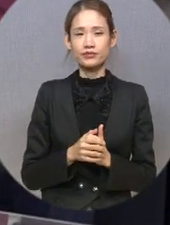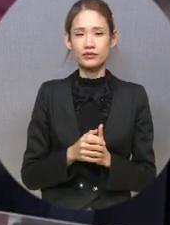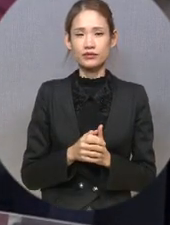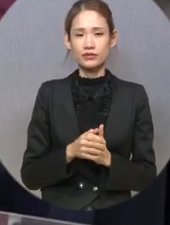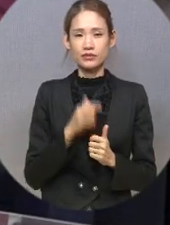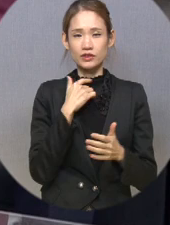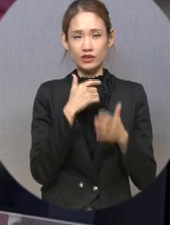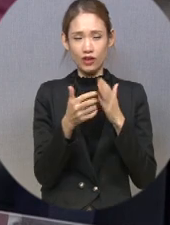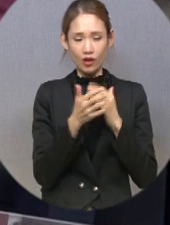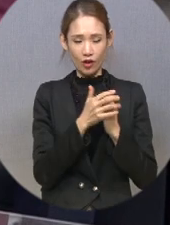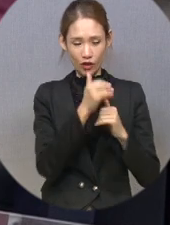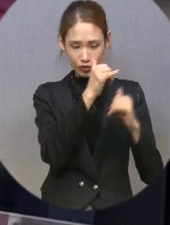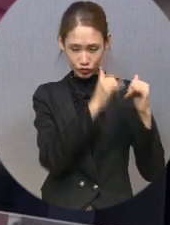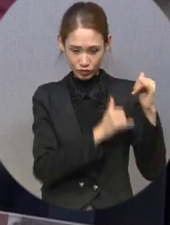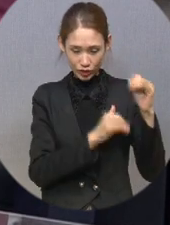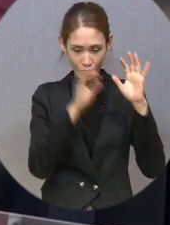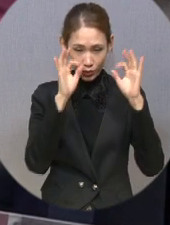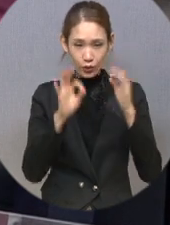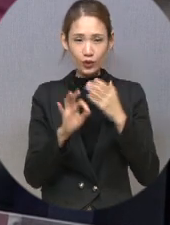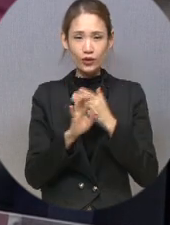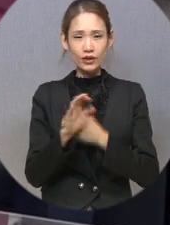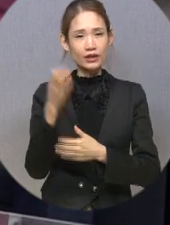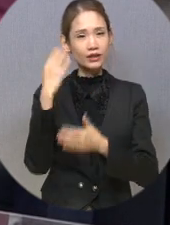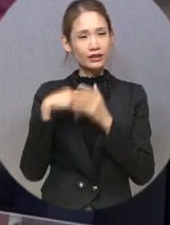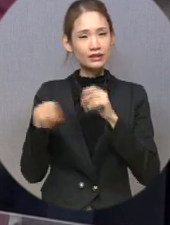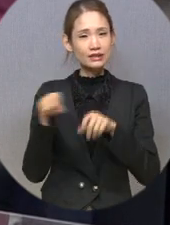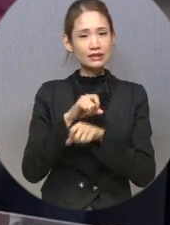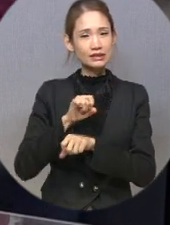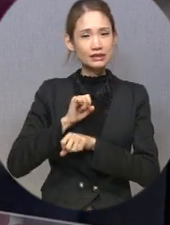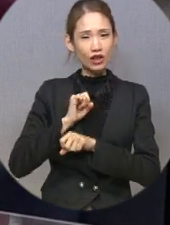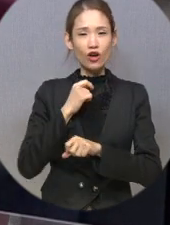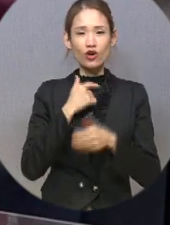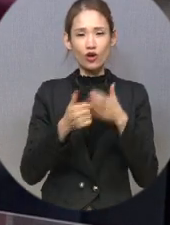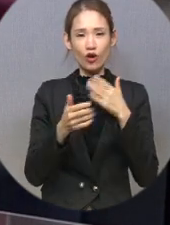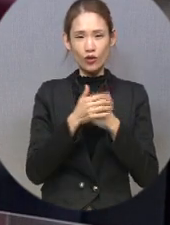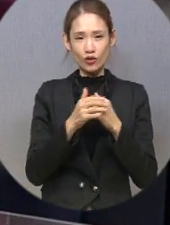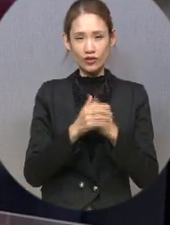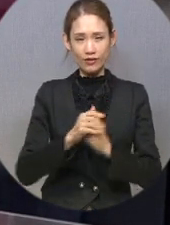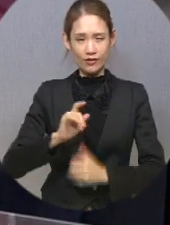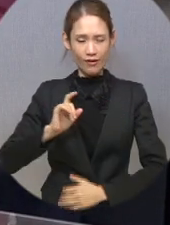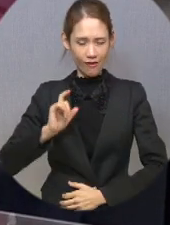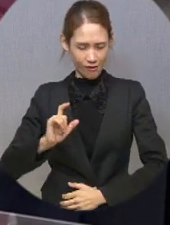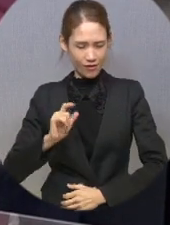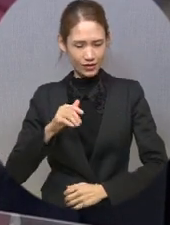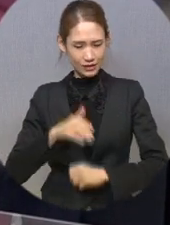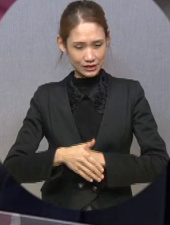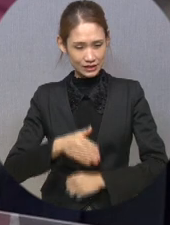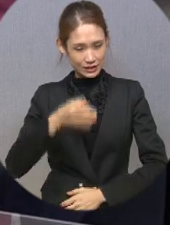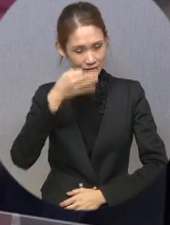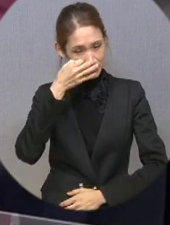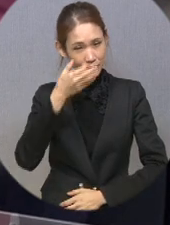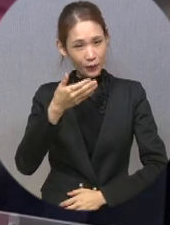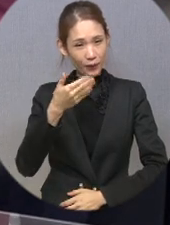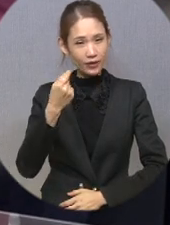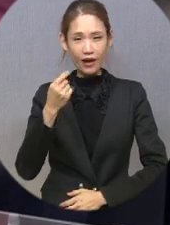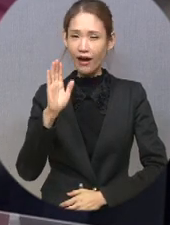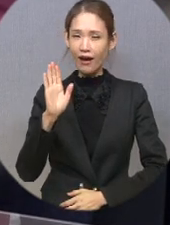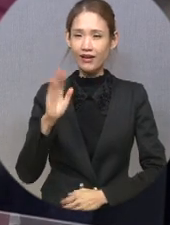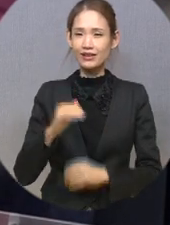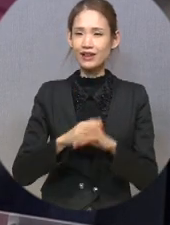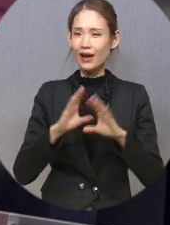경력을 보니까 전에 특전사 경력도 있으시고요. 굉장히 강인한 이미지일 것 같은데, 이미지는 굉장히